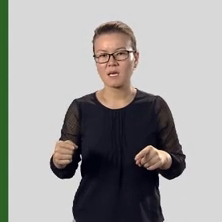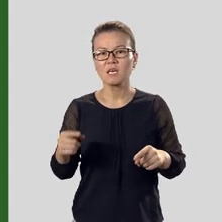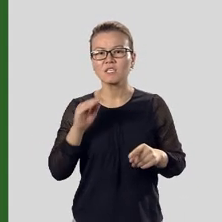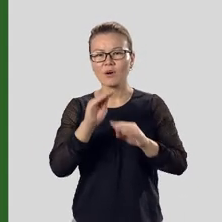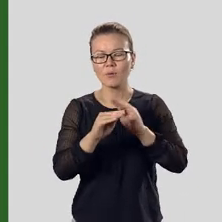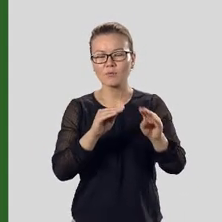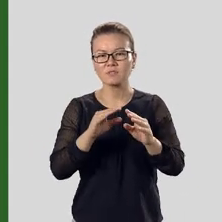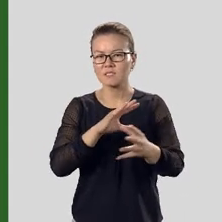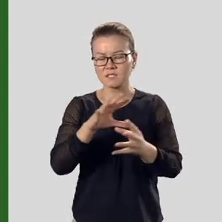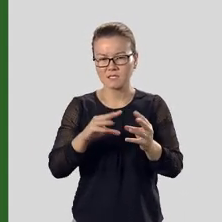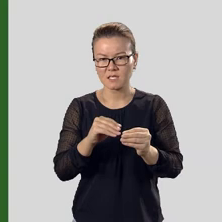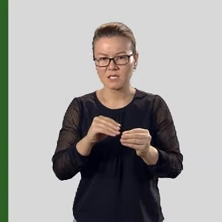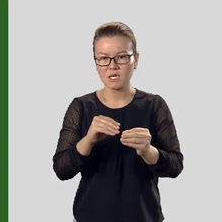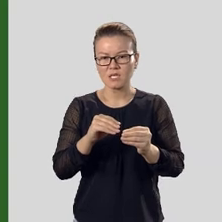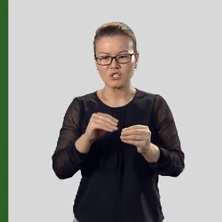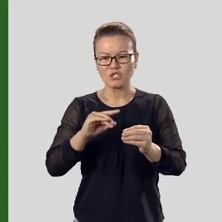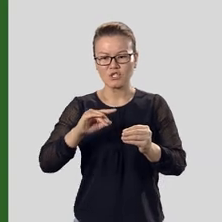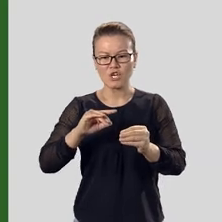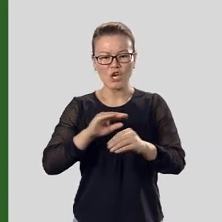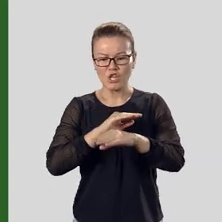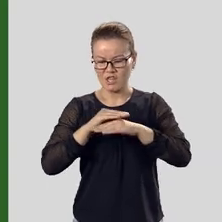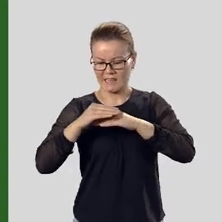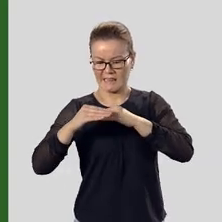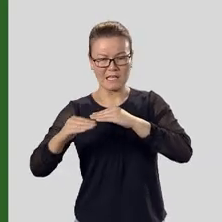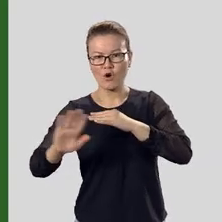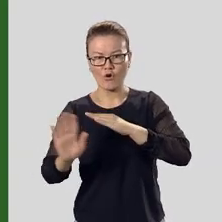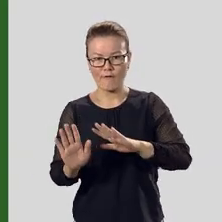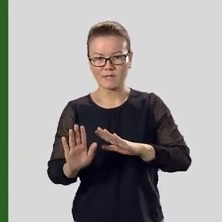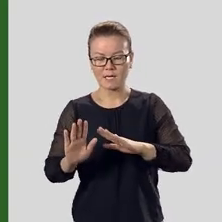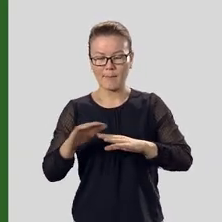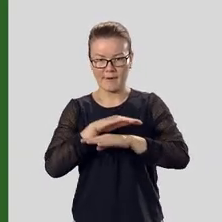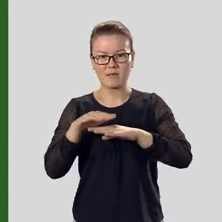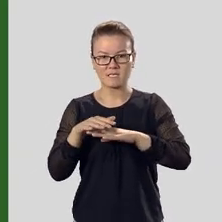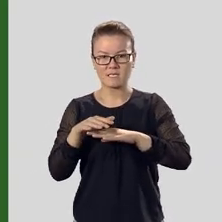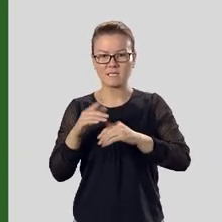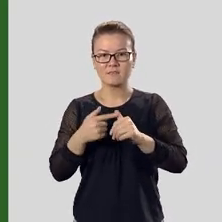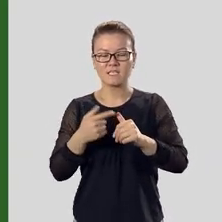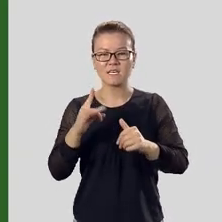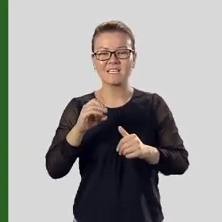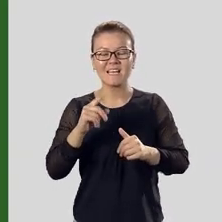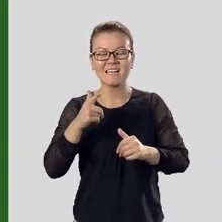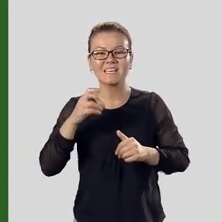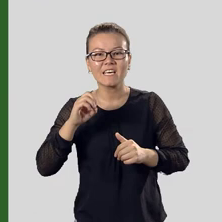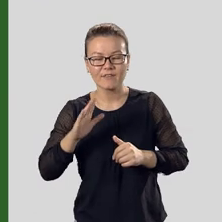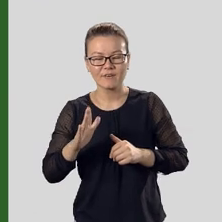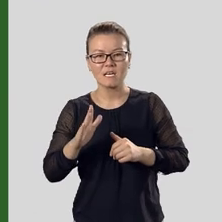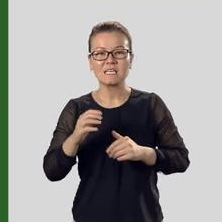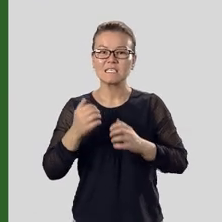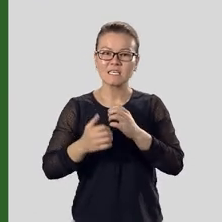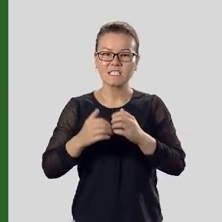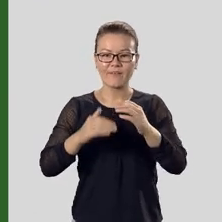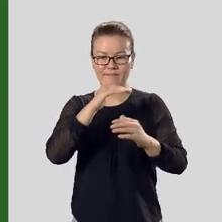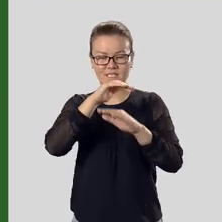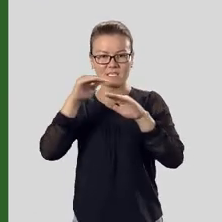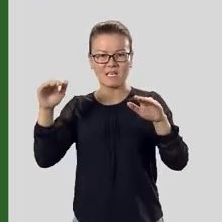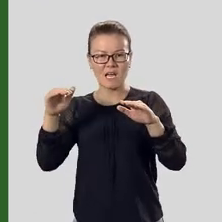всех неровностей земной поверхности называют рельефом. Средняя высота у разных